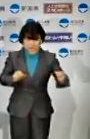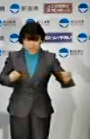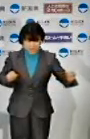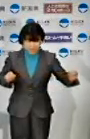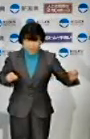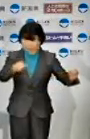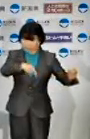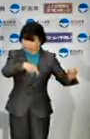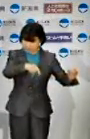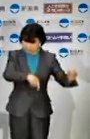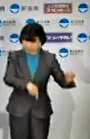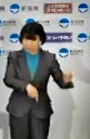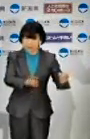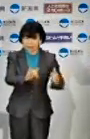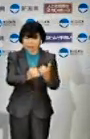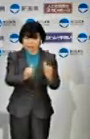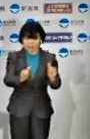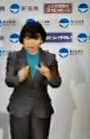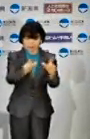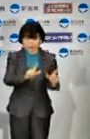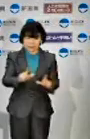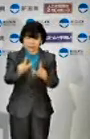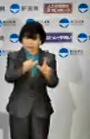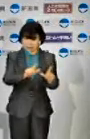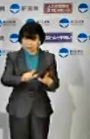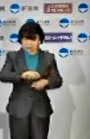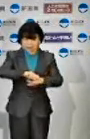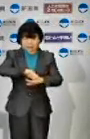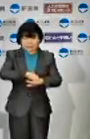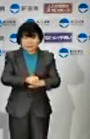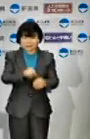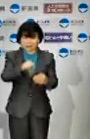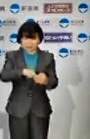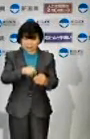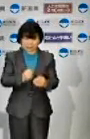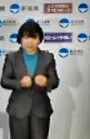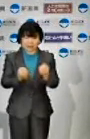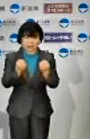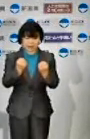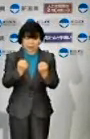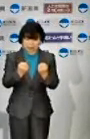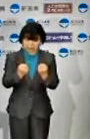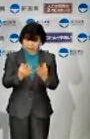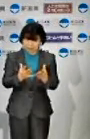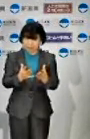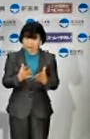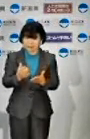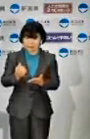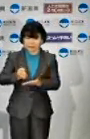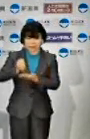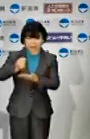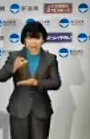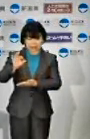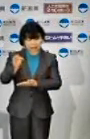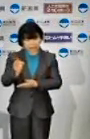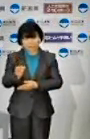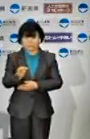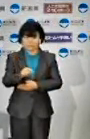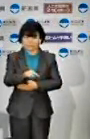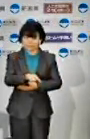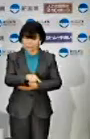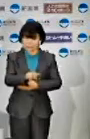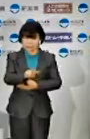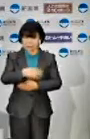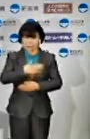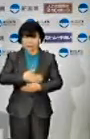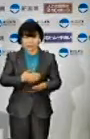ですね、県民生活が厳しい状況に置かれている中で、さらにその新たな財源というふうに負担になってしまうと、理解を